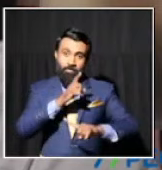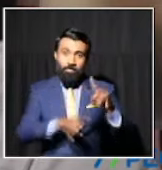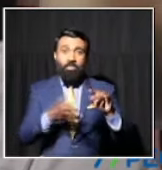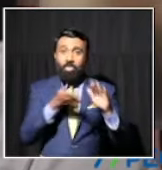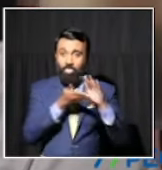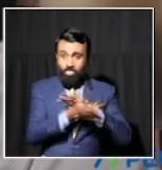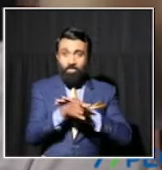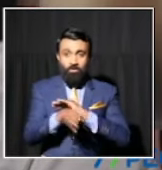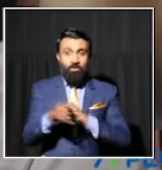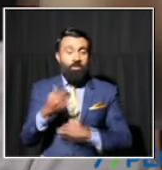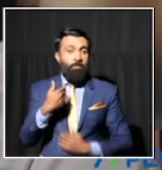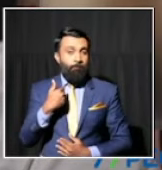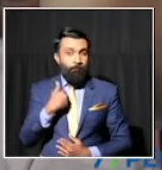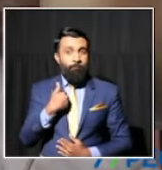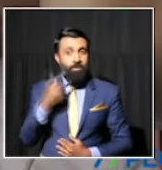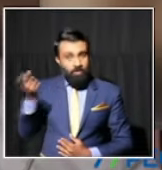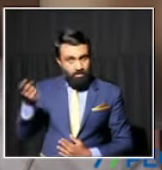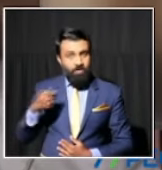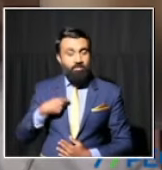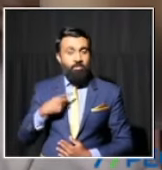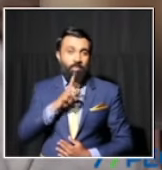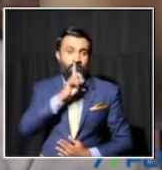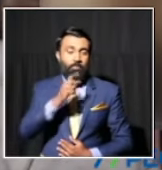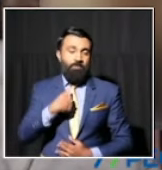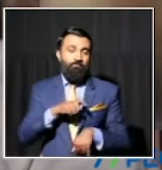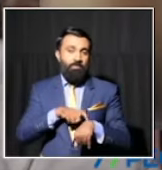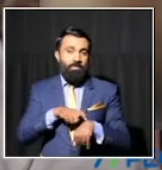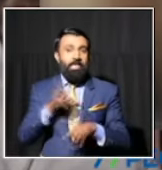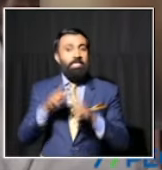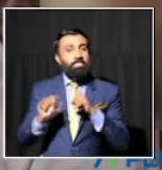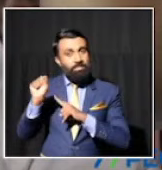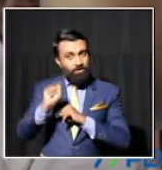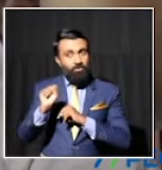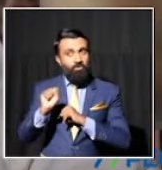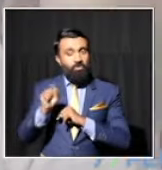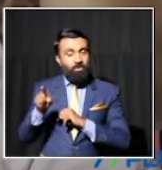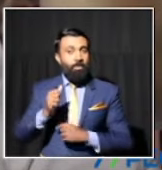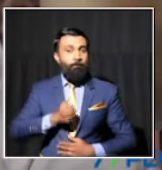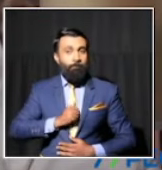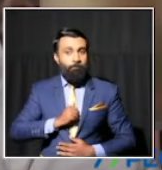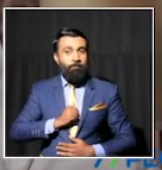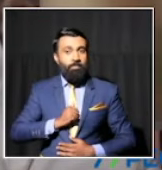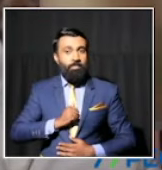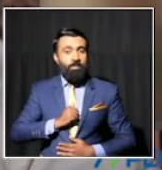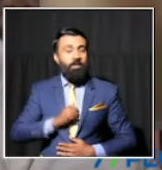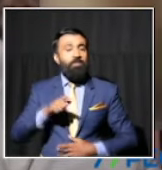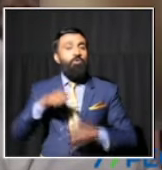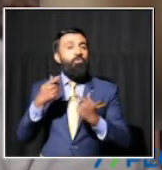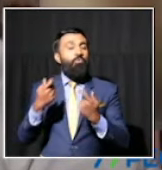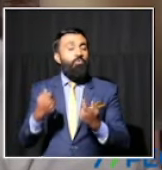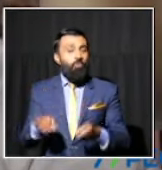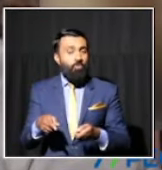හරි. ඉතින් අපි දාන ඉතින් මට කතා කරන් දෙන්න. මේක අපි දන්නවා ඉංජිනේරුව මේ අයට ඕන ලීස් කෝස්ට්. ලීස් කෝස්ට් කියන්නේ අපිට ගන්න